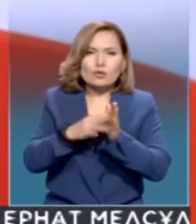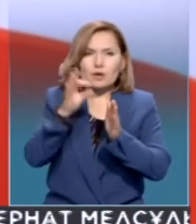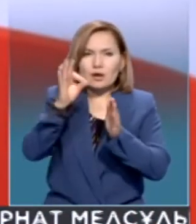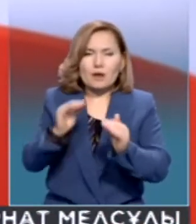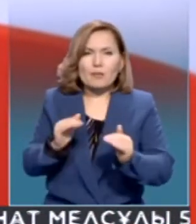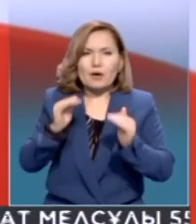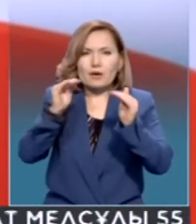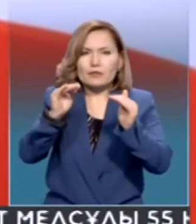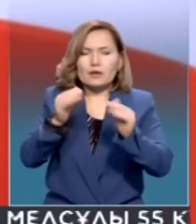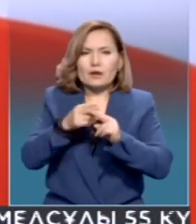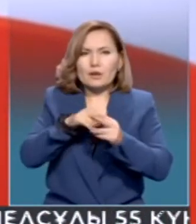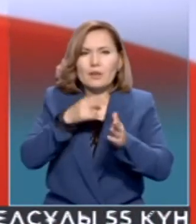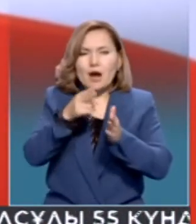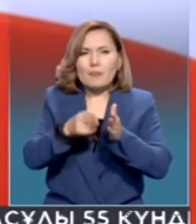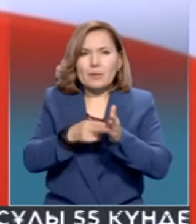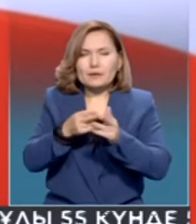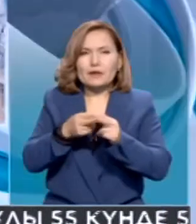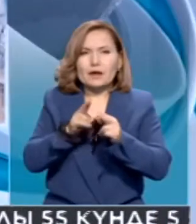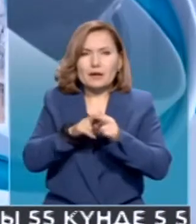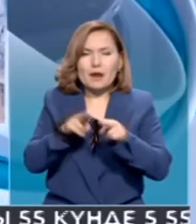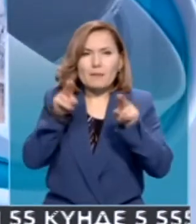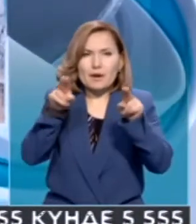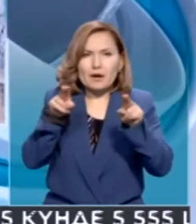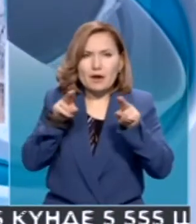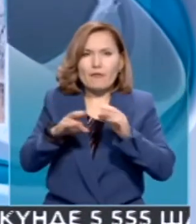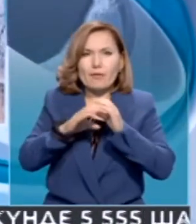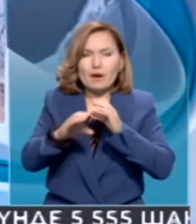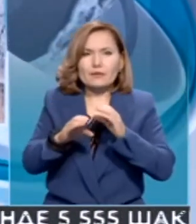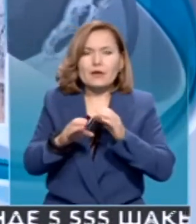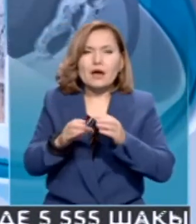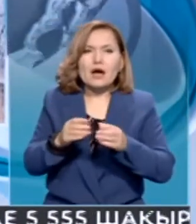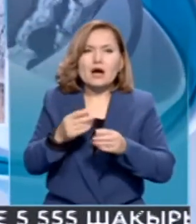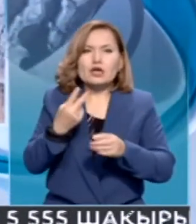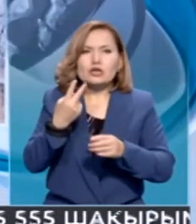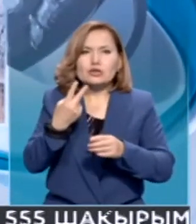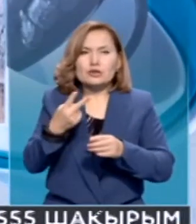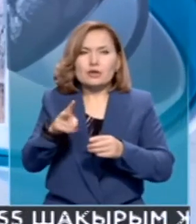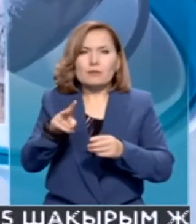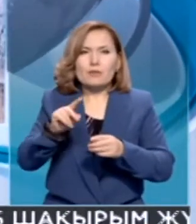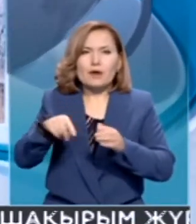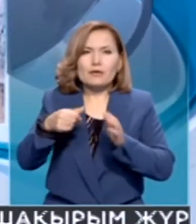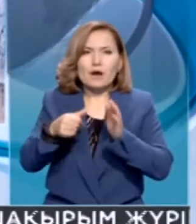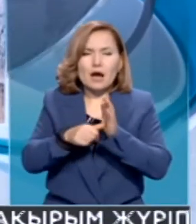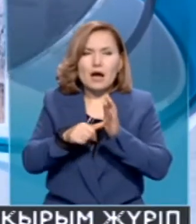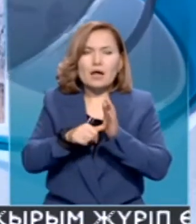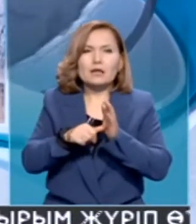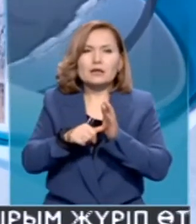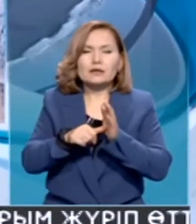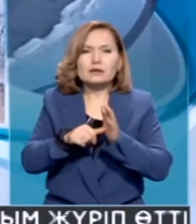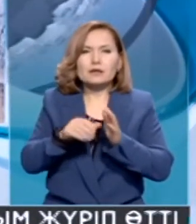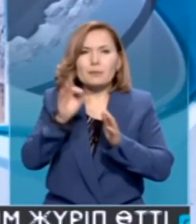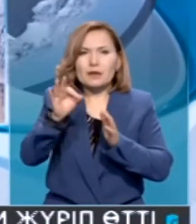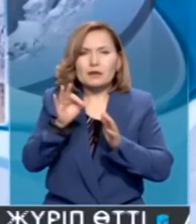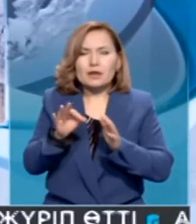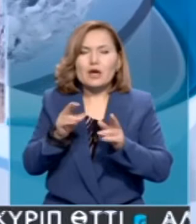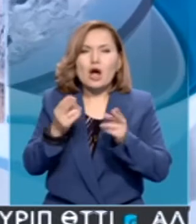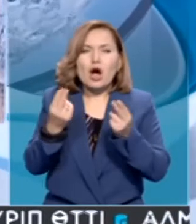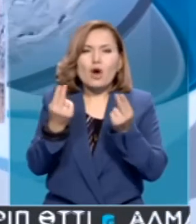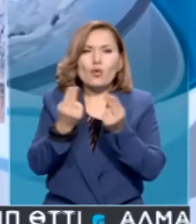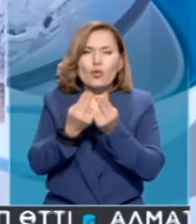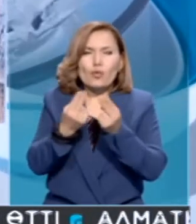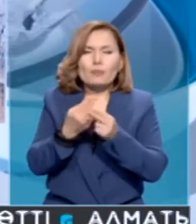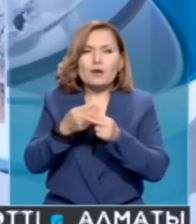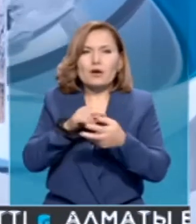19%-ке қымбаттаған. Поездардың плацкарт вагонына билет 20,6, купе билеті 17,8%-ке